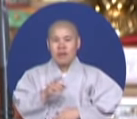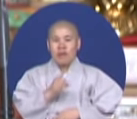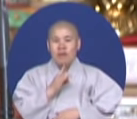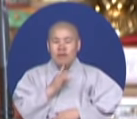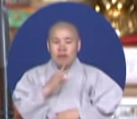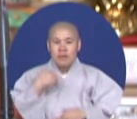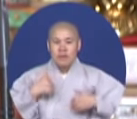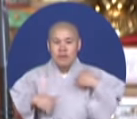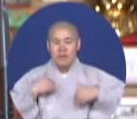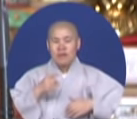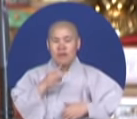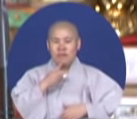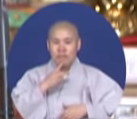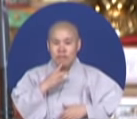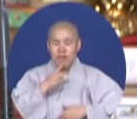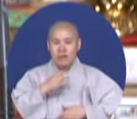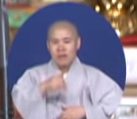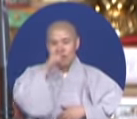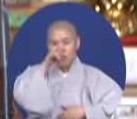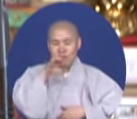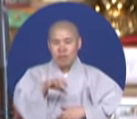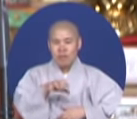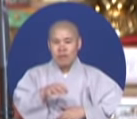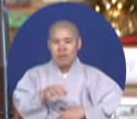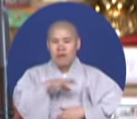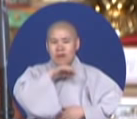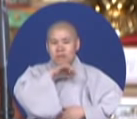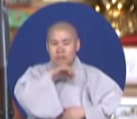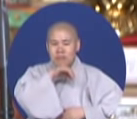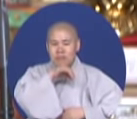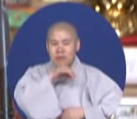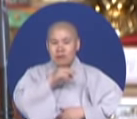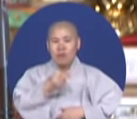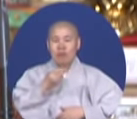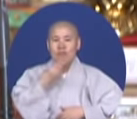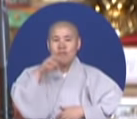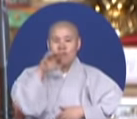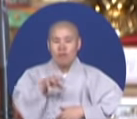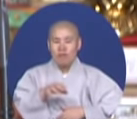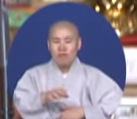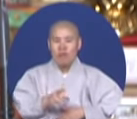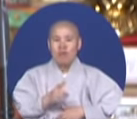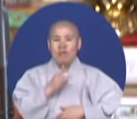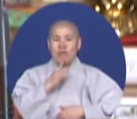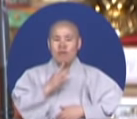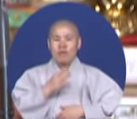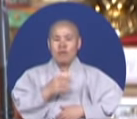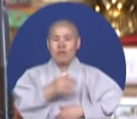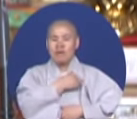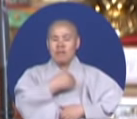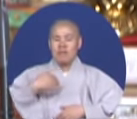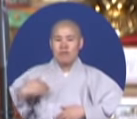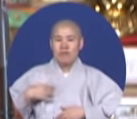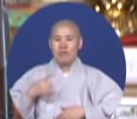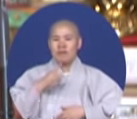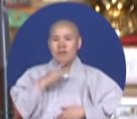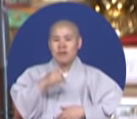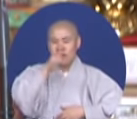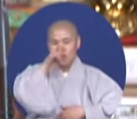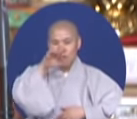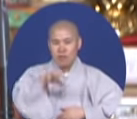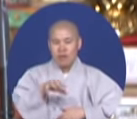오직 즐거움만 있는 곳, 불만이 하나도 없는 곳, 오직 만족만 있는 곳,